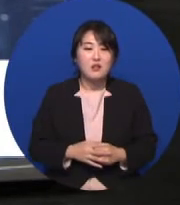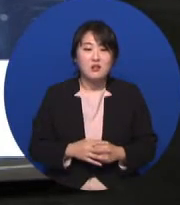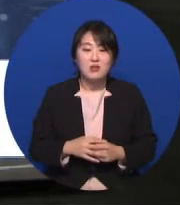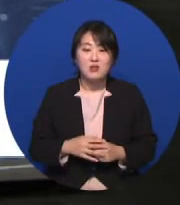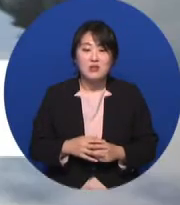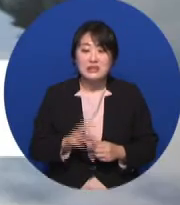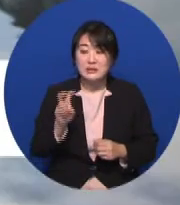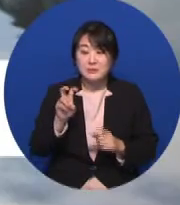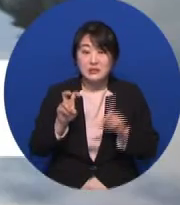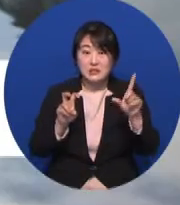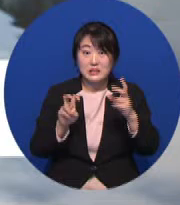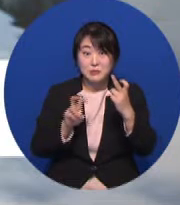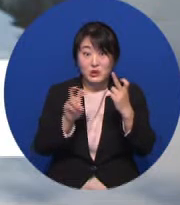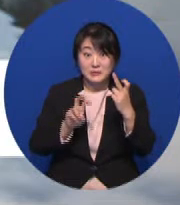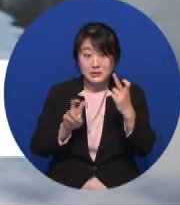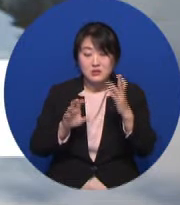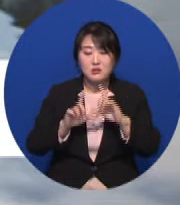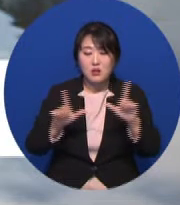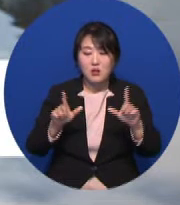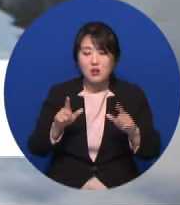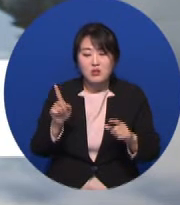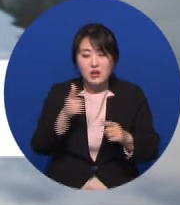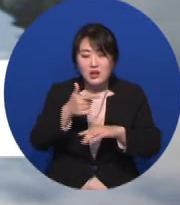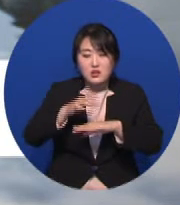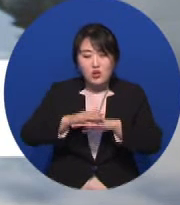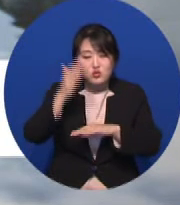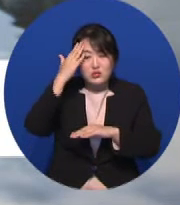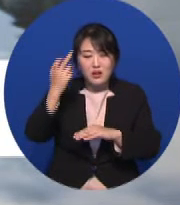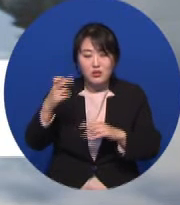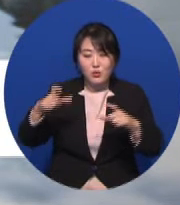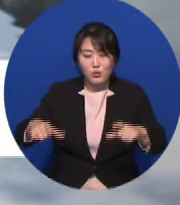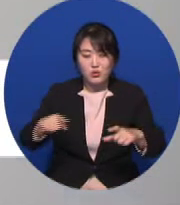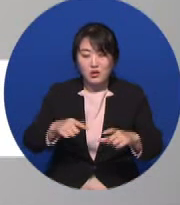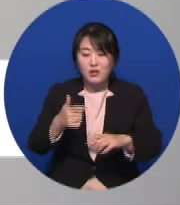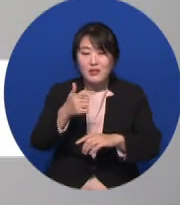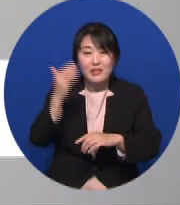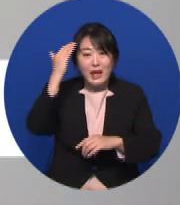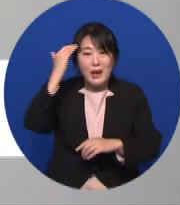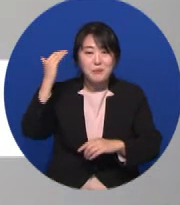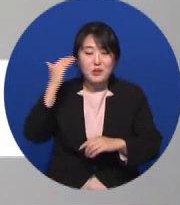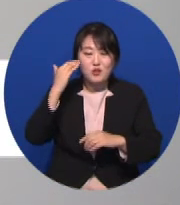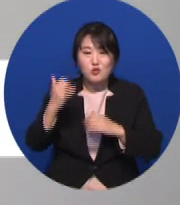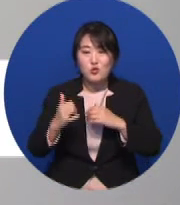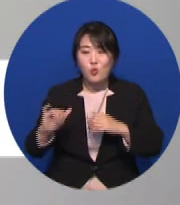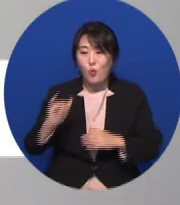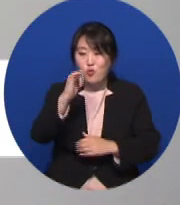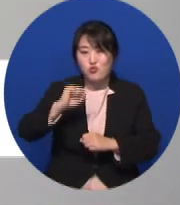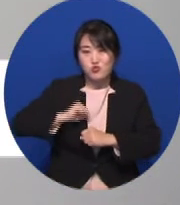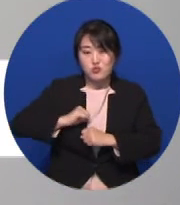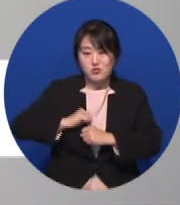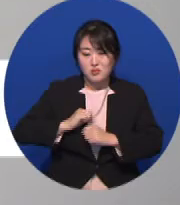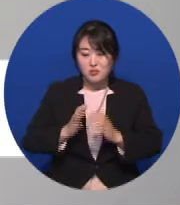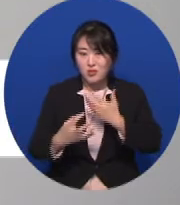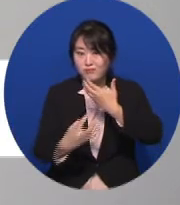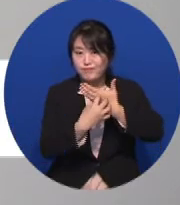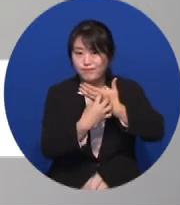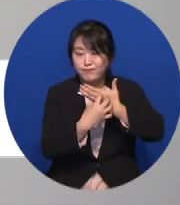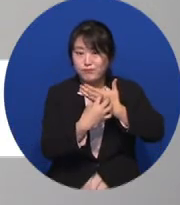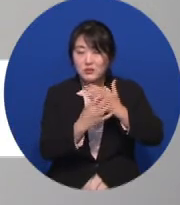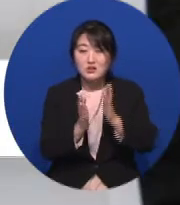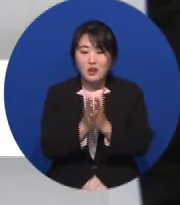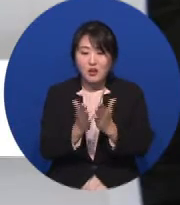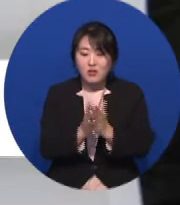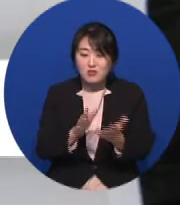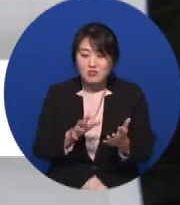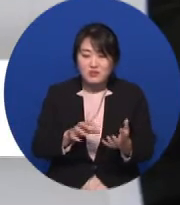대전 둔산동 의한 오피스텔 건물 앞에서 대한민국 0 분이란 마크가 있는 책 10여 권이 다른 일반 쓰레기와